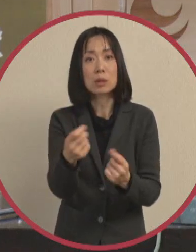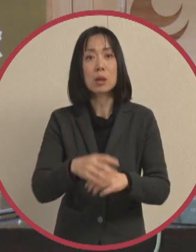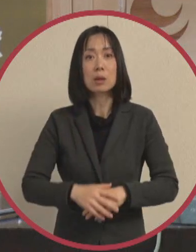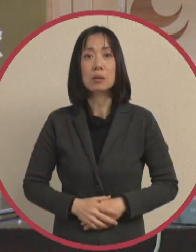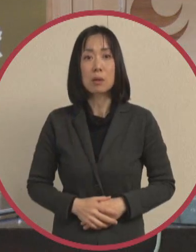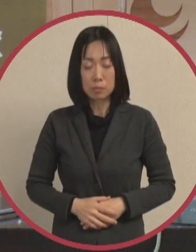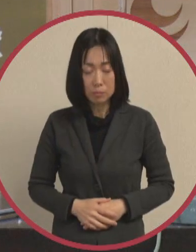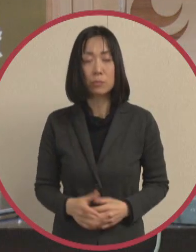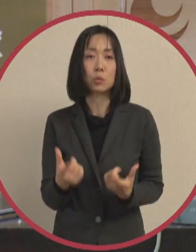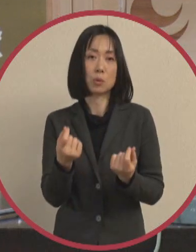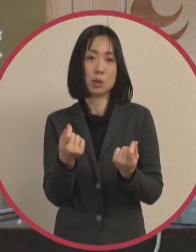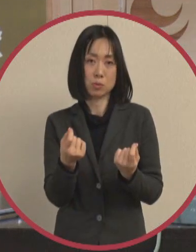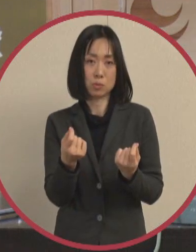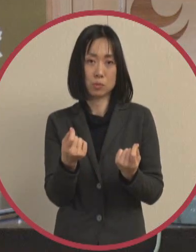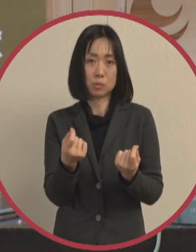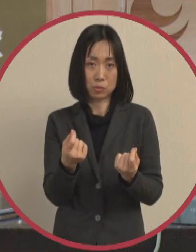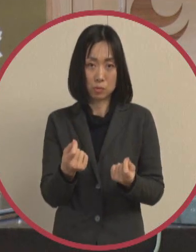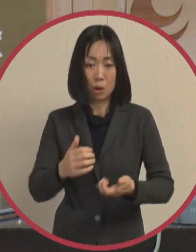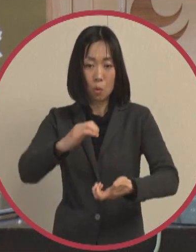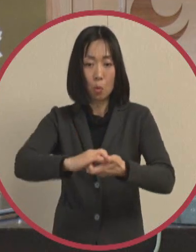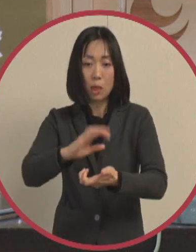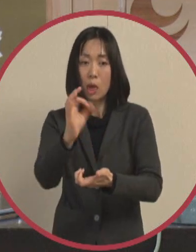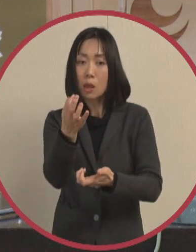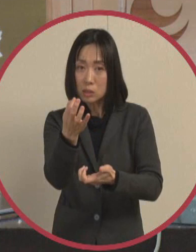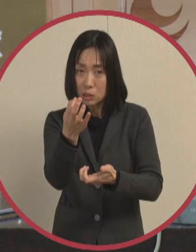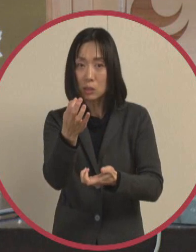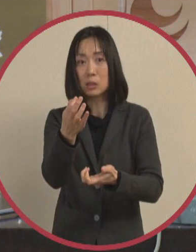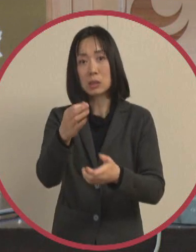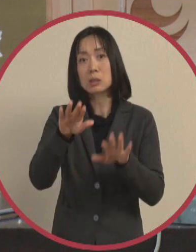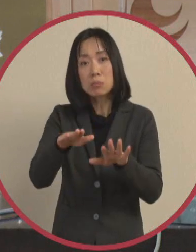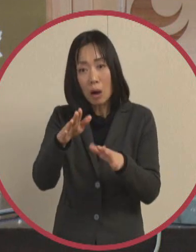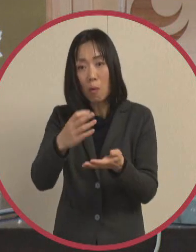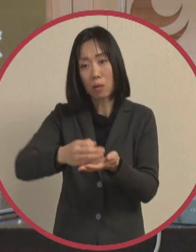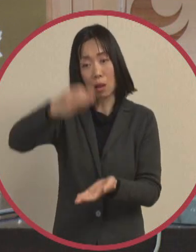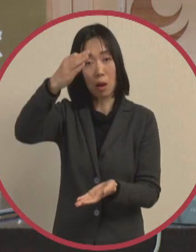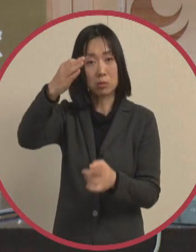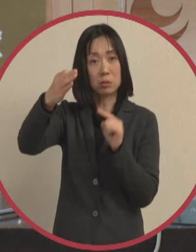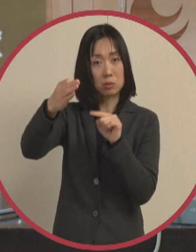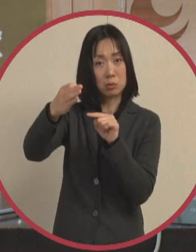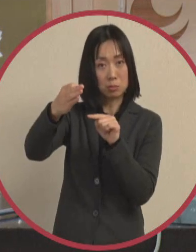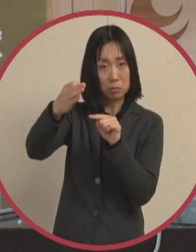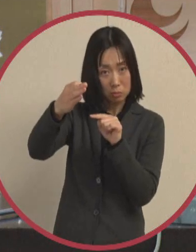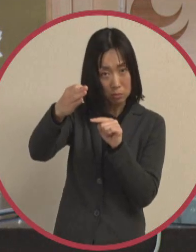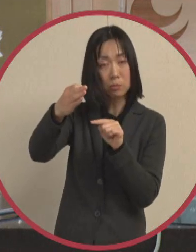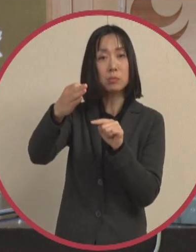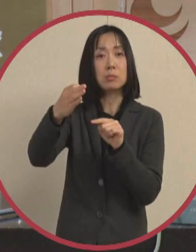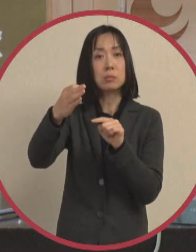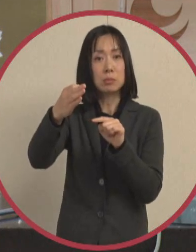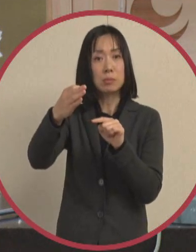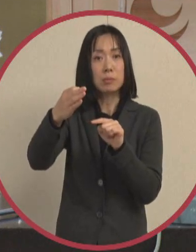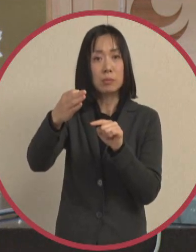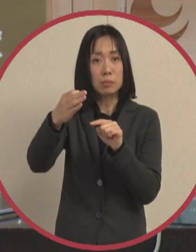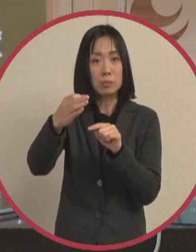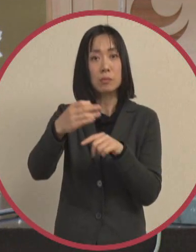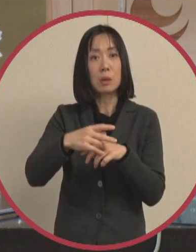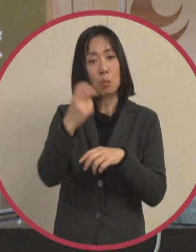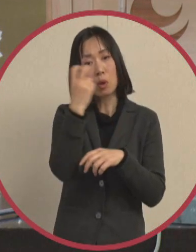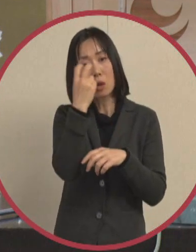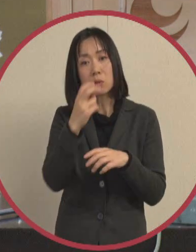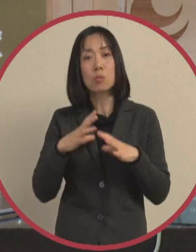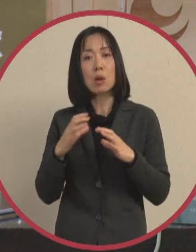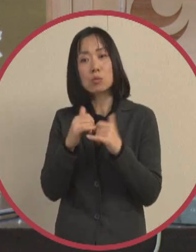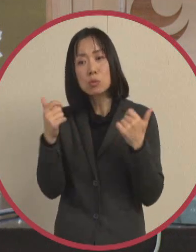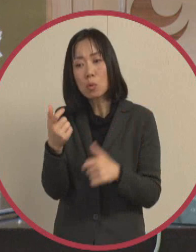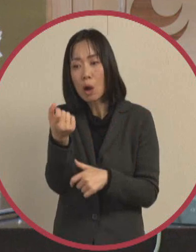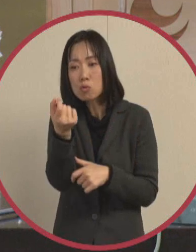ね。ですから繰り返しになりますけど、固定費がかなり大きいので、あの人数がですね少ないと、どうして